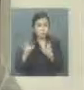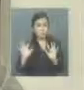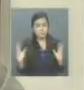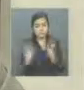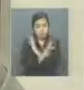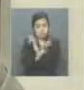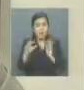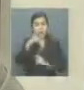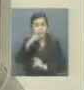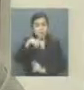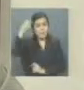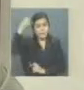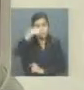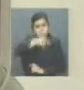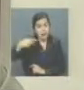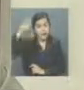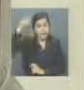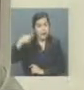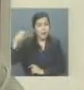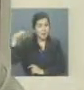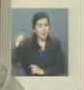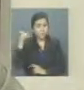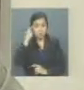พม่านะครับเรายังแทบไม่รู้เล